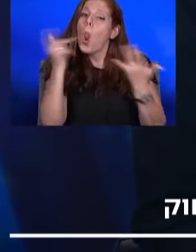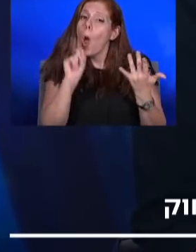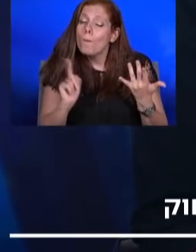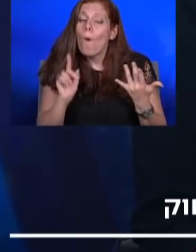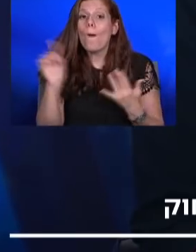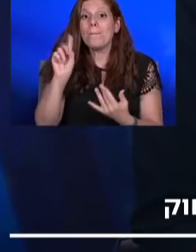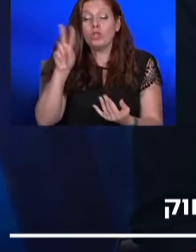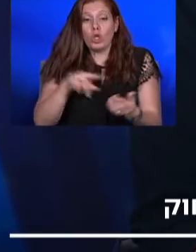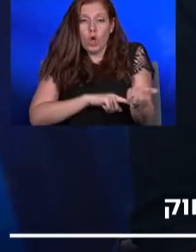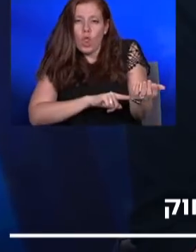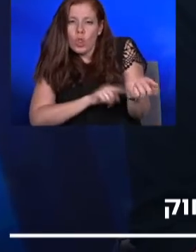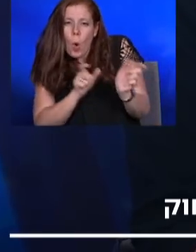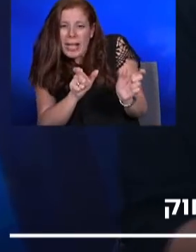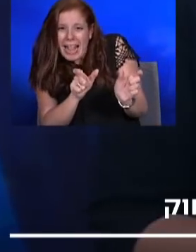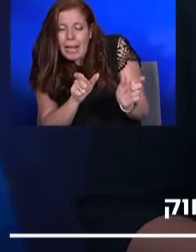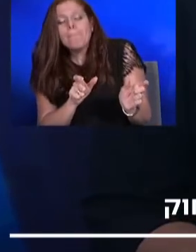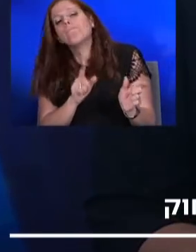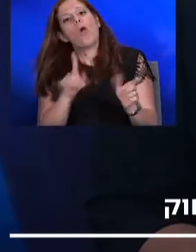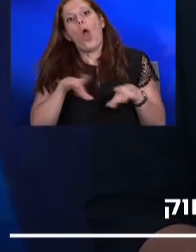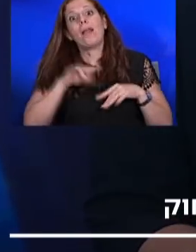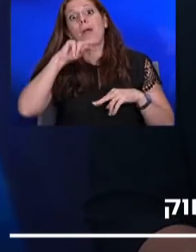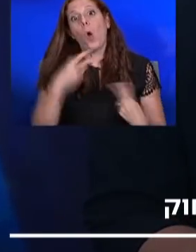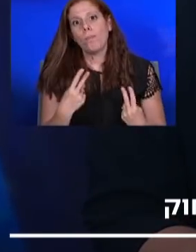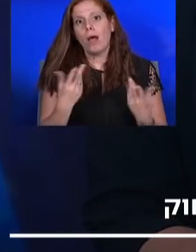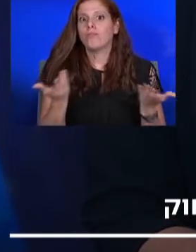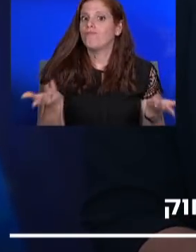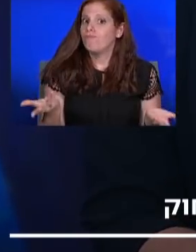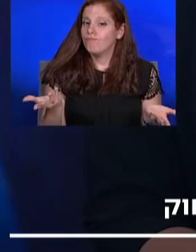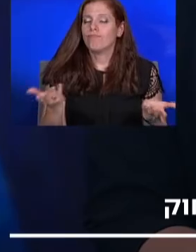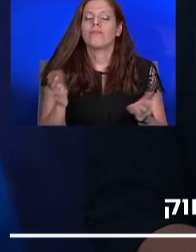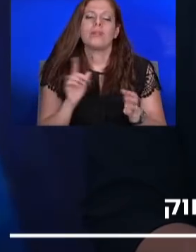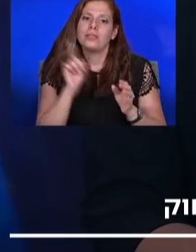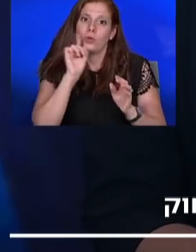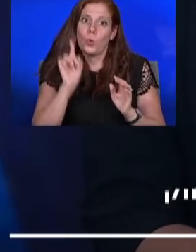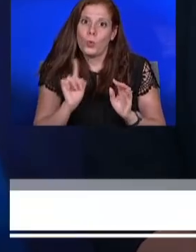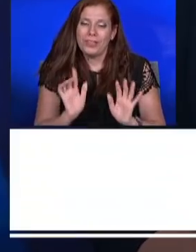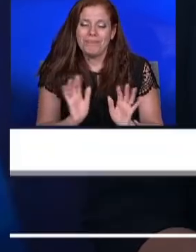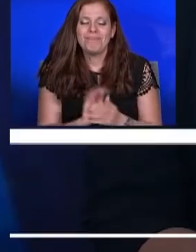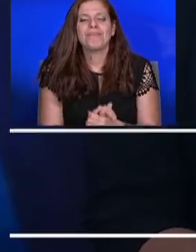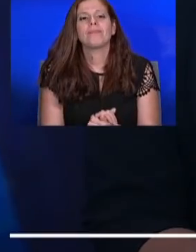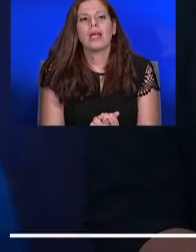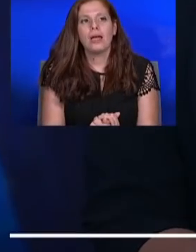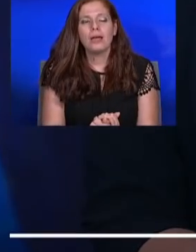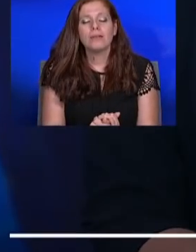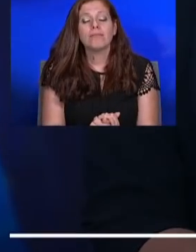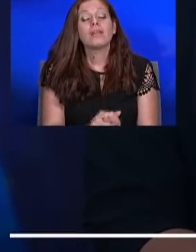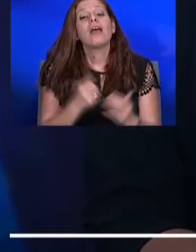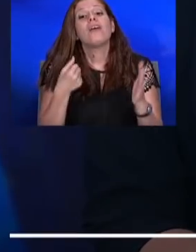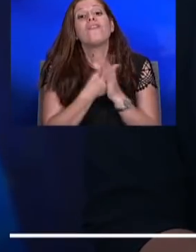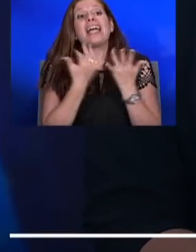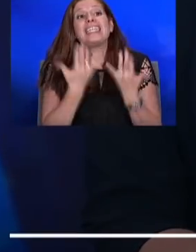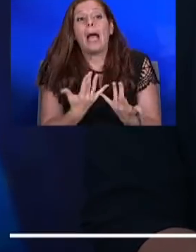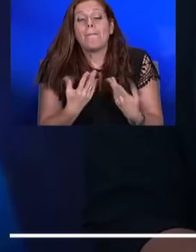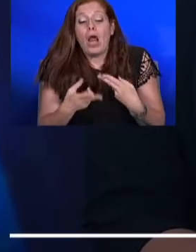אכן לא ידבק שוב, נוגע לכל תיאוריית חסינות העדר הזאת. ועד כמה אנחנו קרובים הלילה לסגר כללי